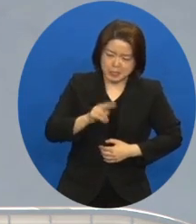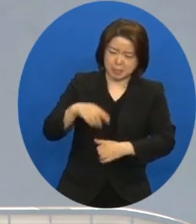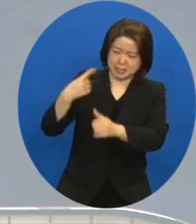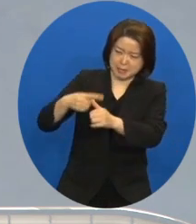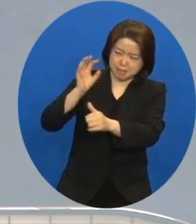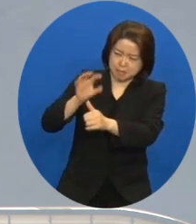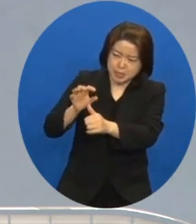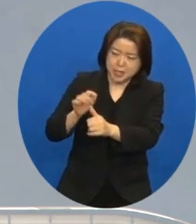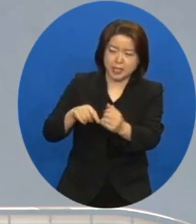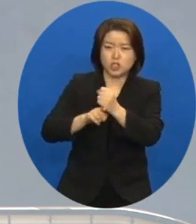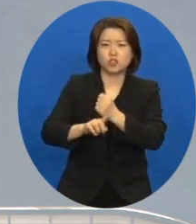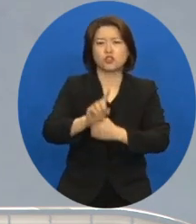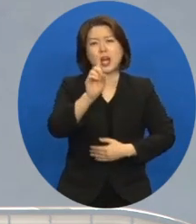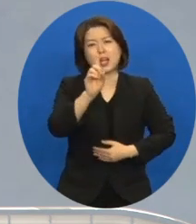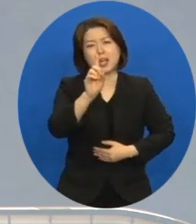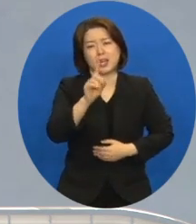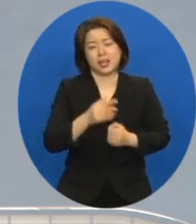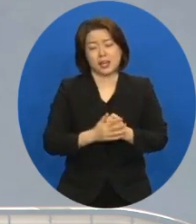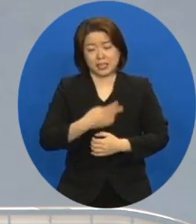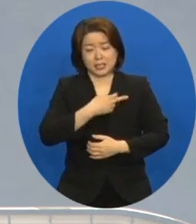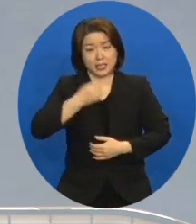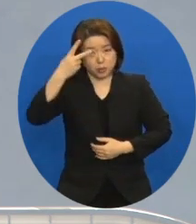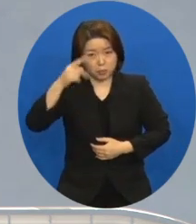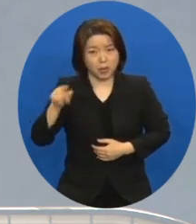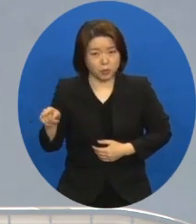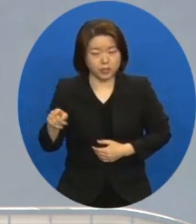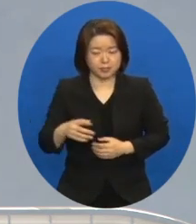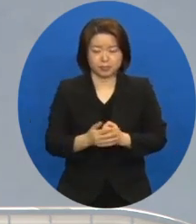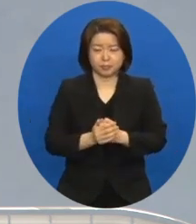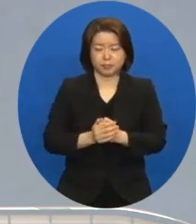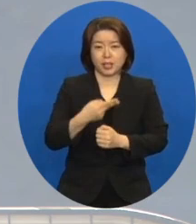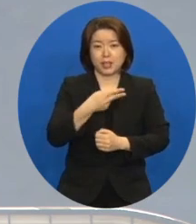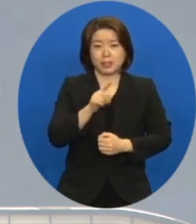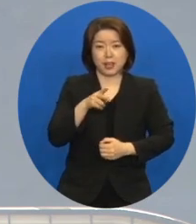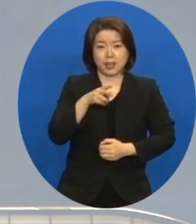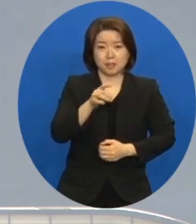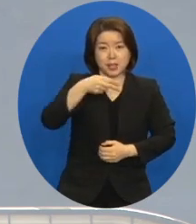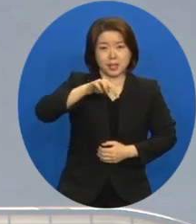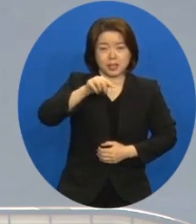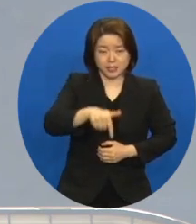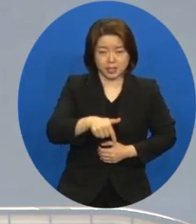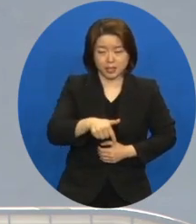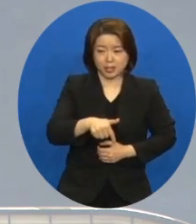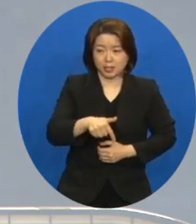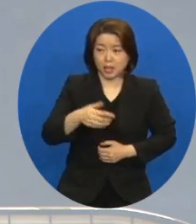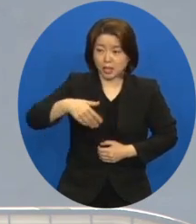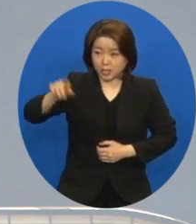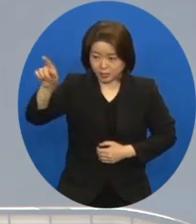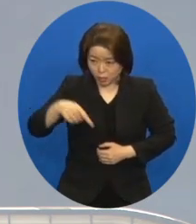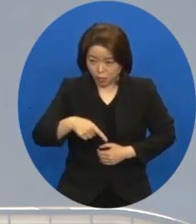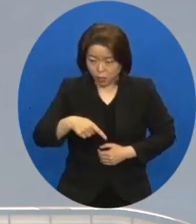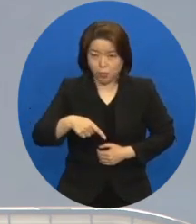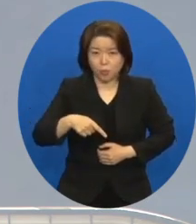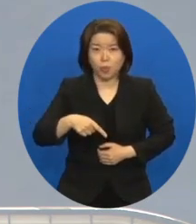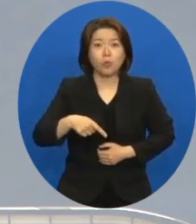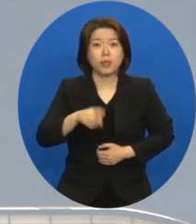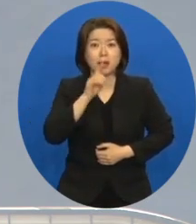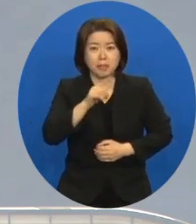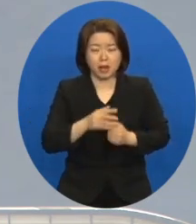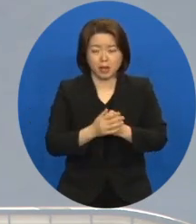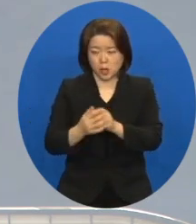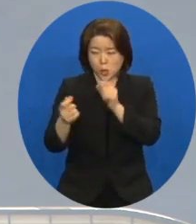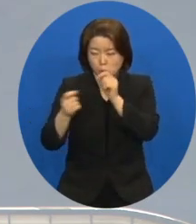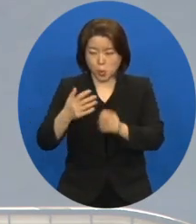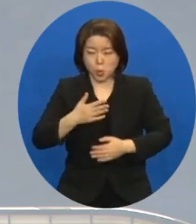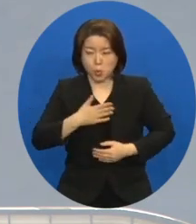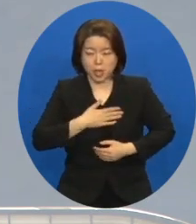이유는 하나예요. 사도 바울이 다메섹에 갔다가 다시 돌아올 거다, 곧 내가